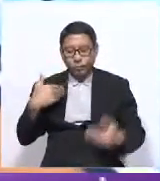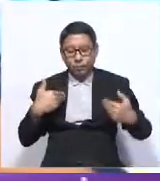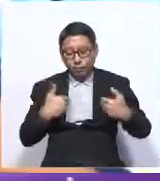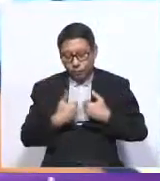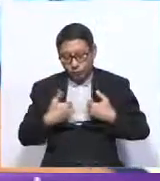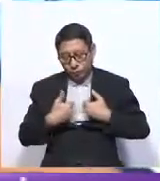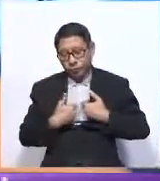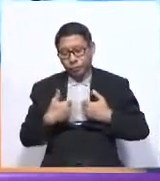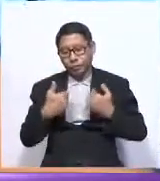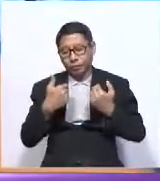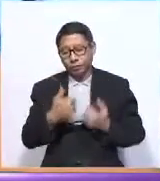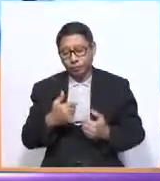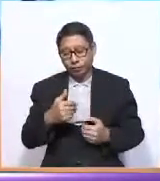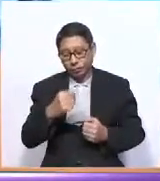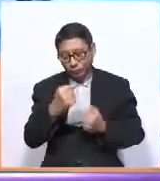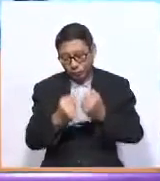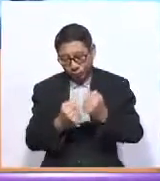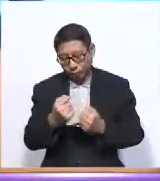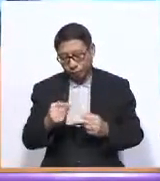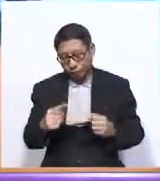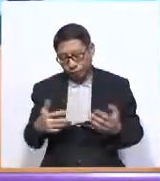าในการจะขับรถ